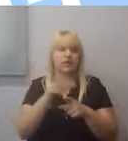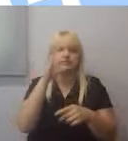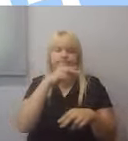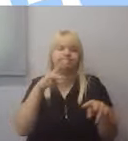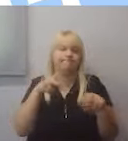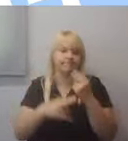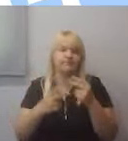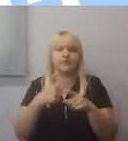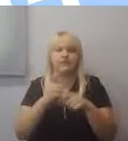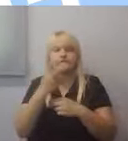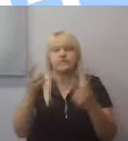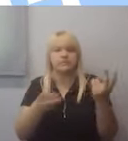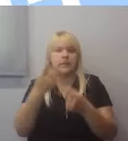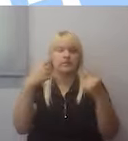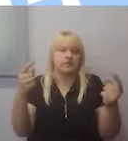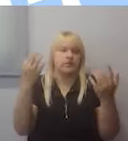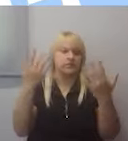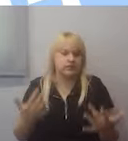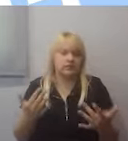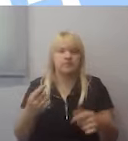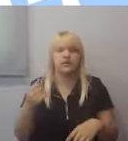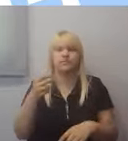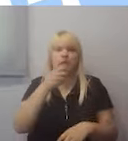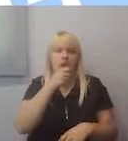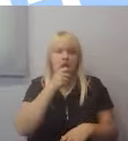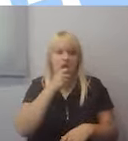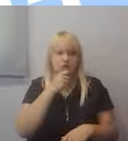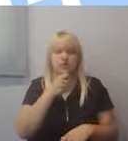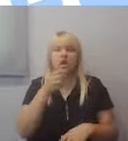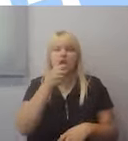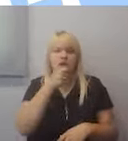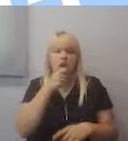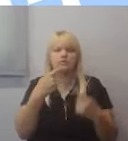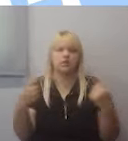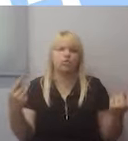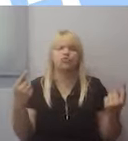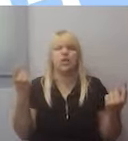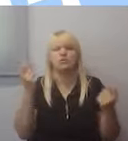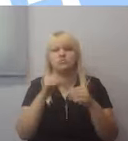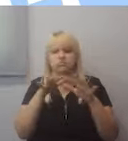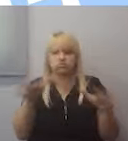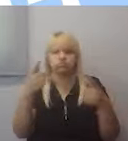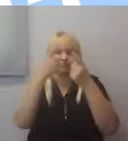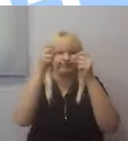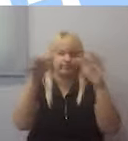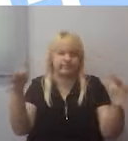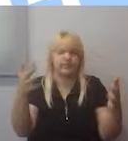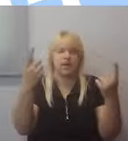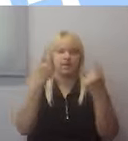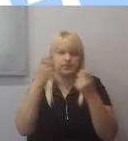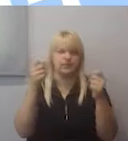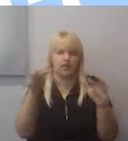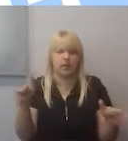citi risinājumi kā rācija ja dažādi interaktīvie risinājumi lokālos apziņošanās ja teiksim iezīmējot noteiktas